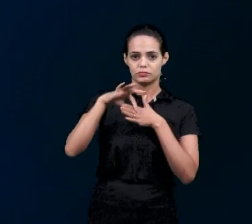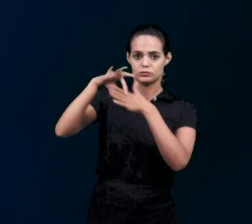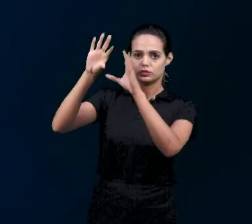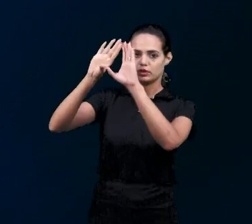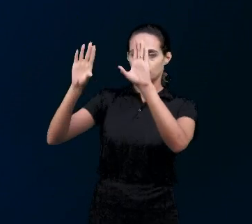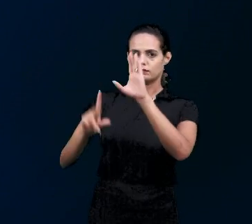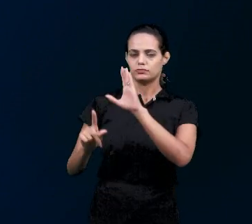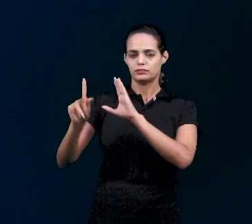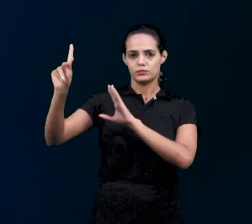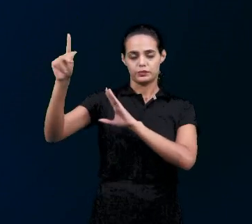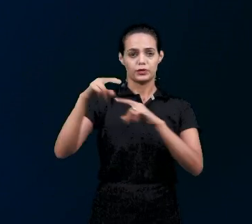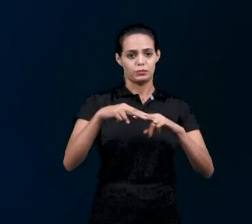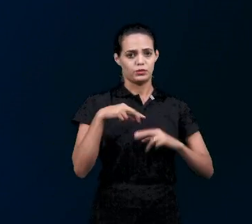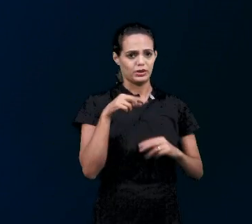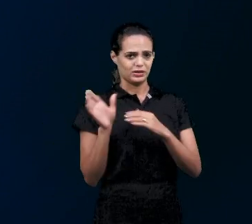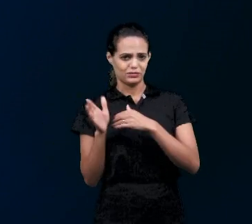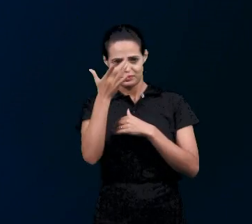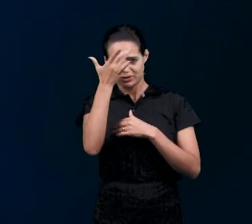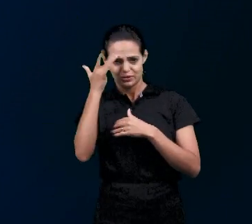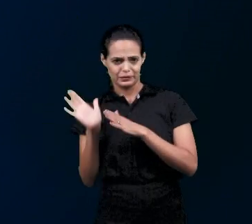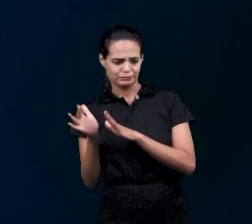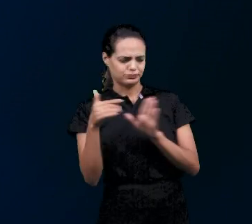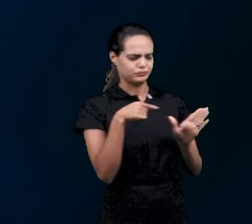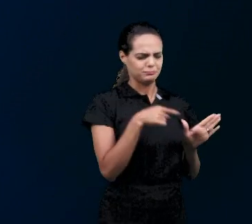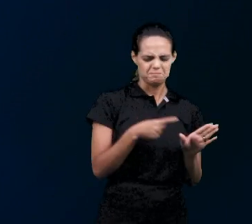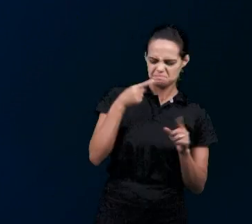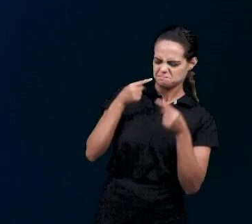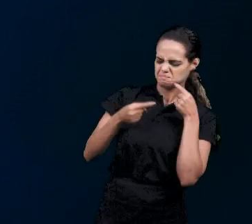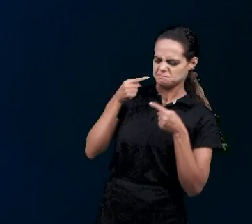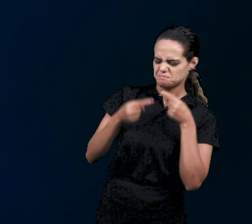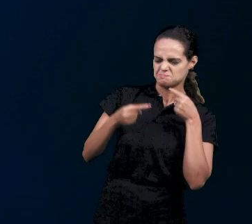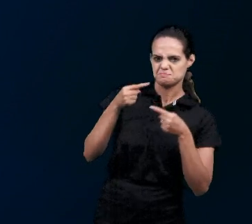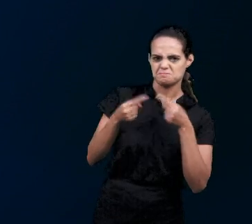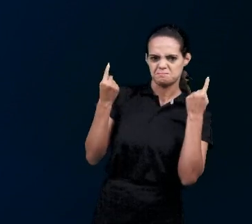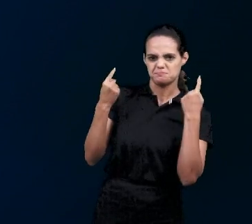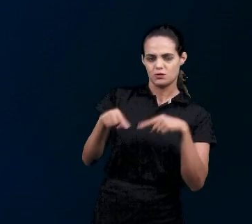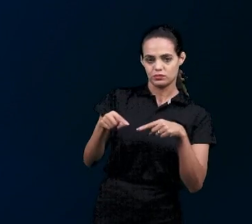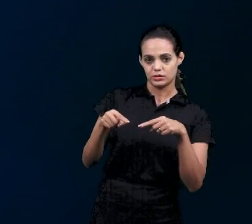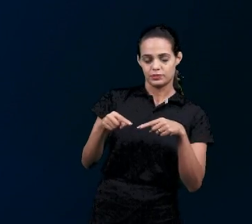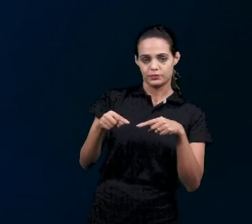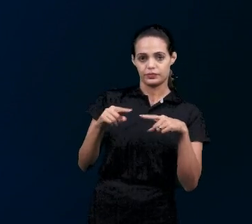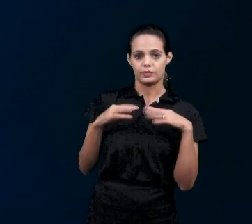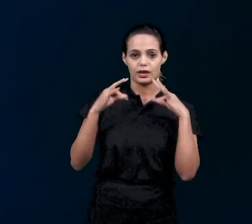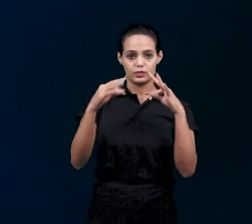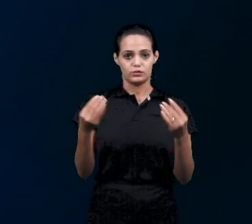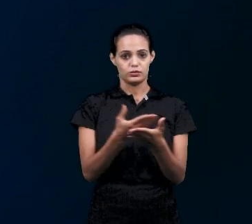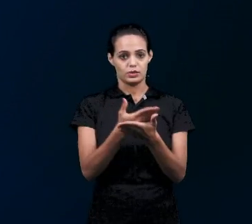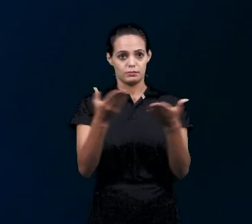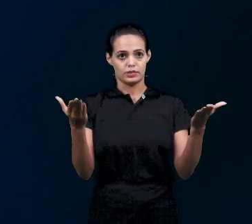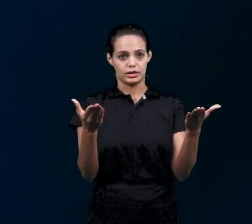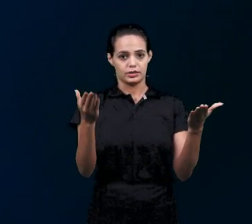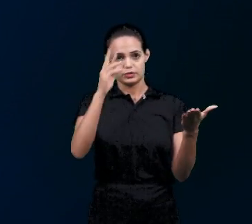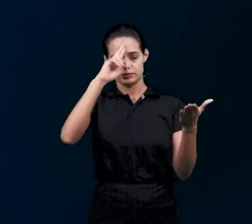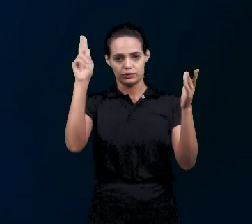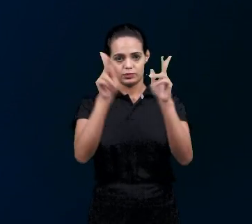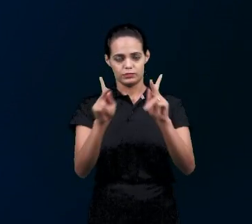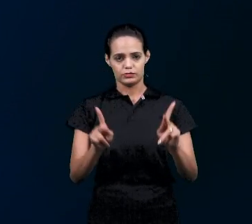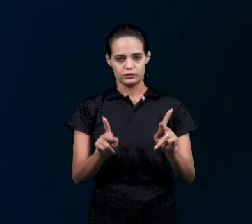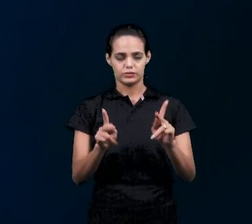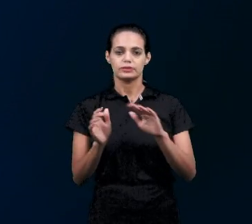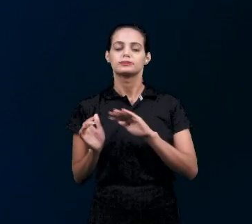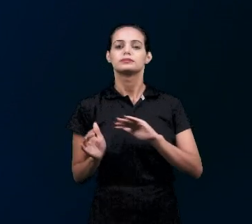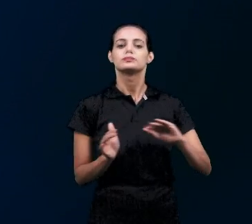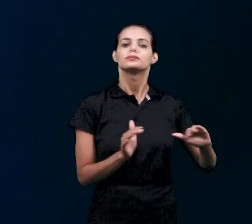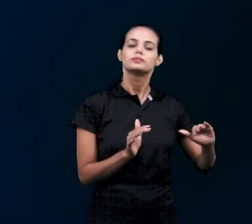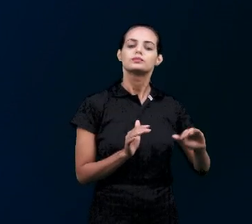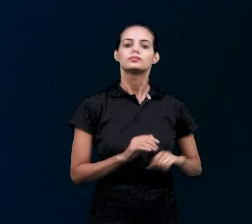principal cible d'attaque de ceux qui se sont déviés de la foi ces derniers moments. À tous, la paix du Seigneur. Le sang et la parole. Ils l'ont vécu par le